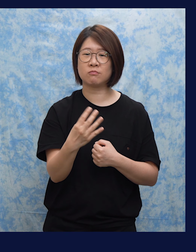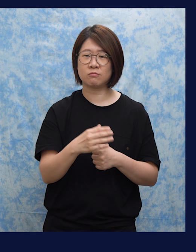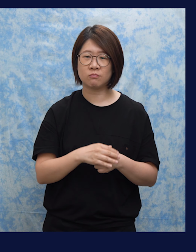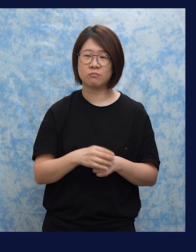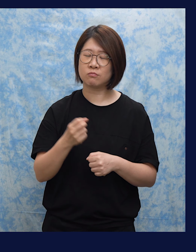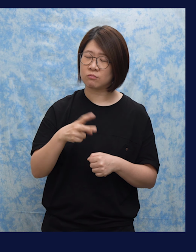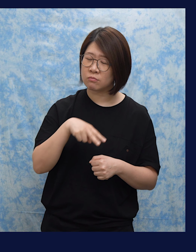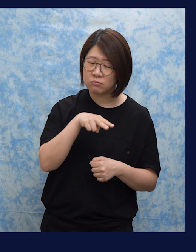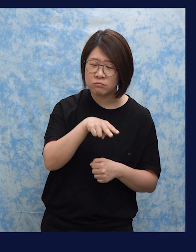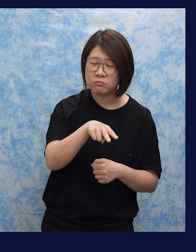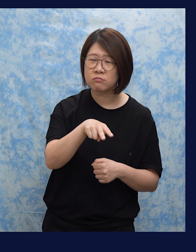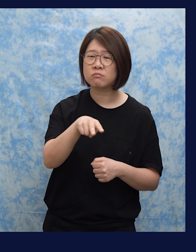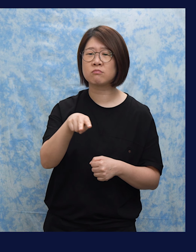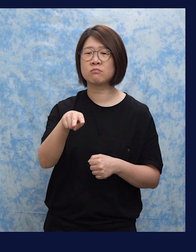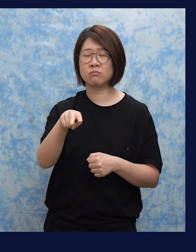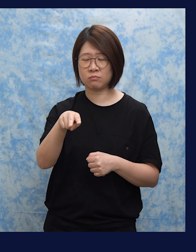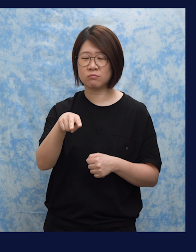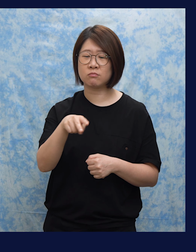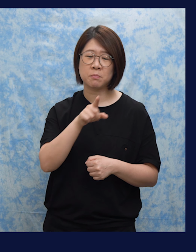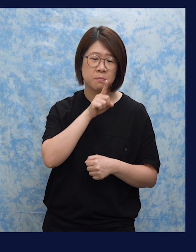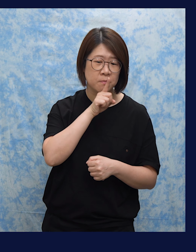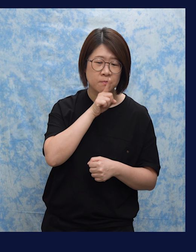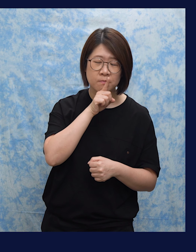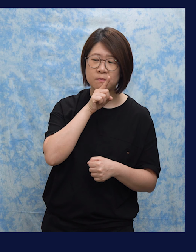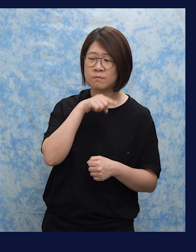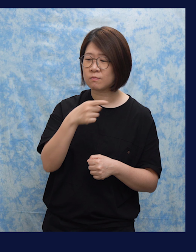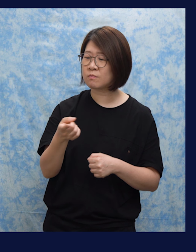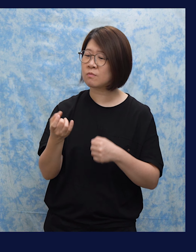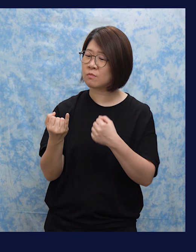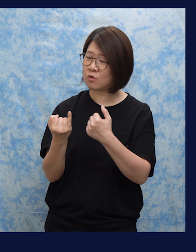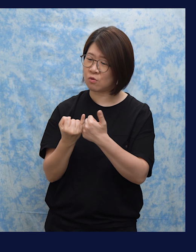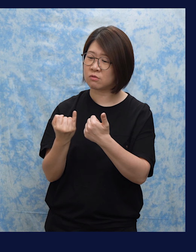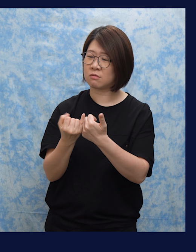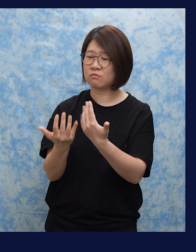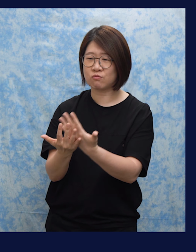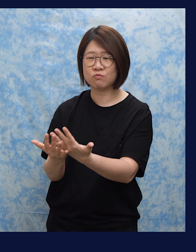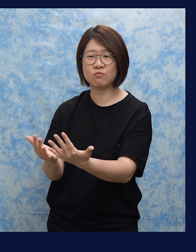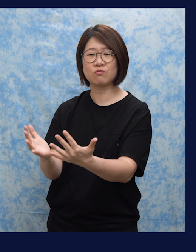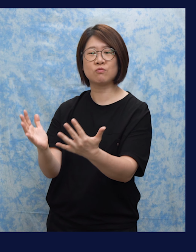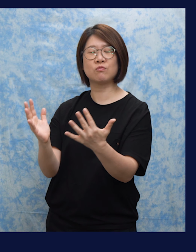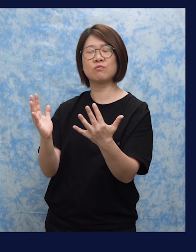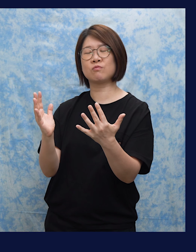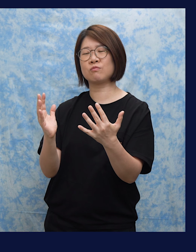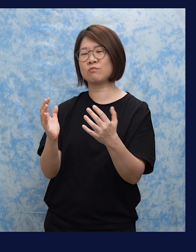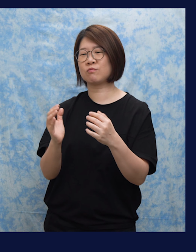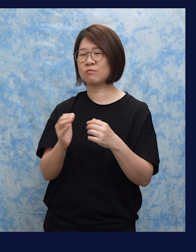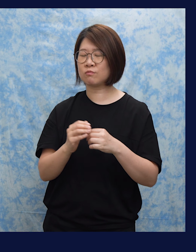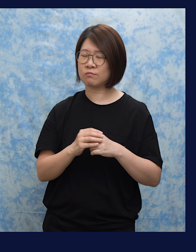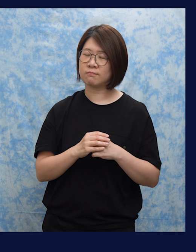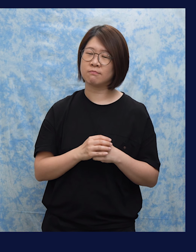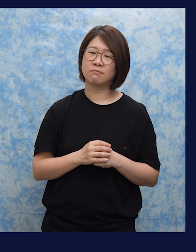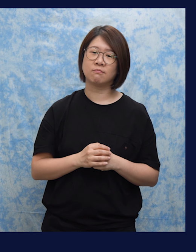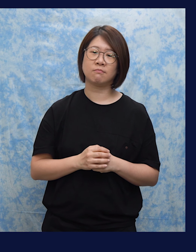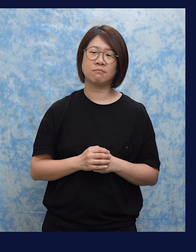Da nun Jesus seine Mutter sah und den